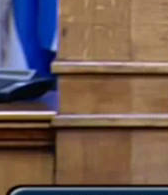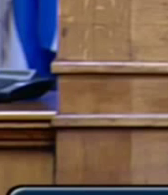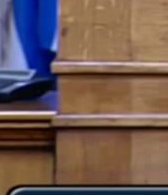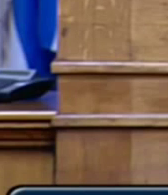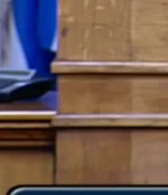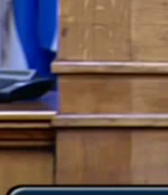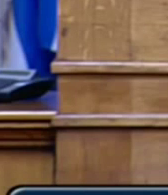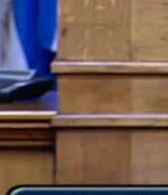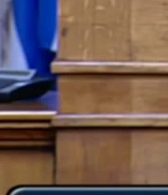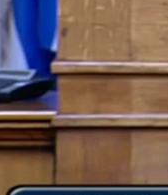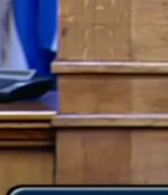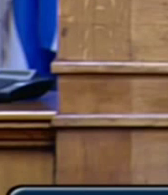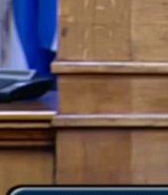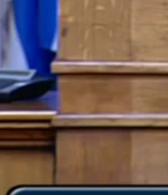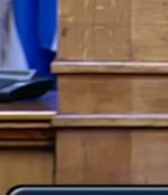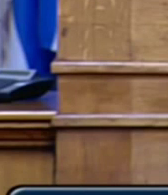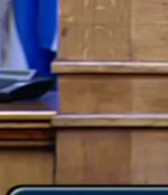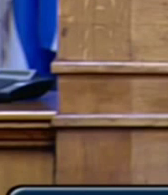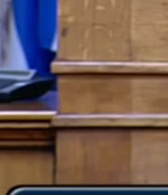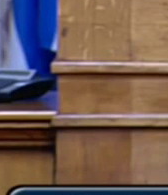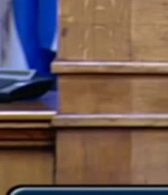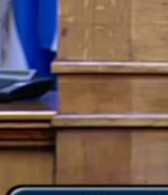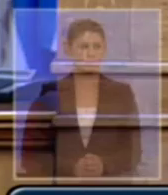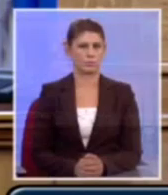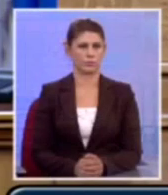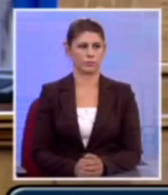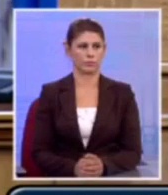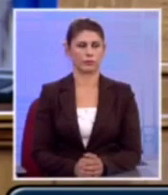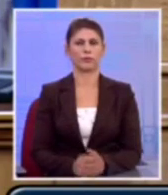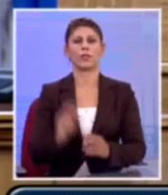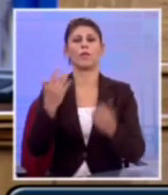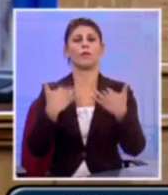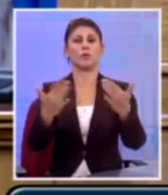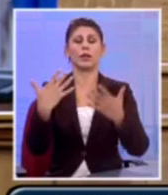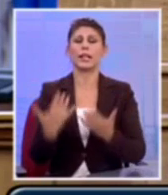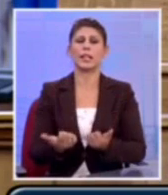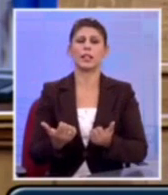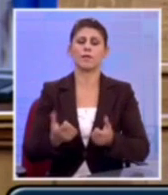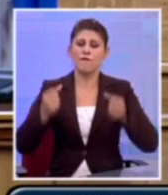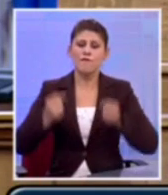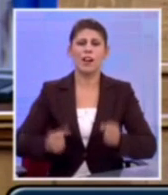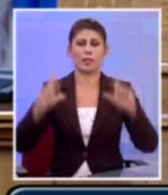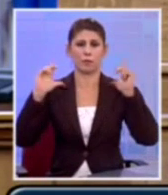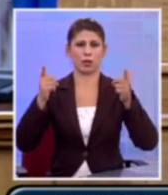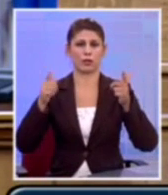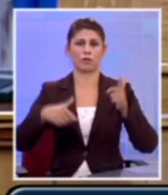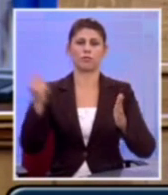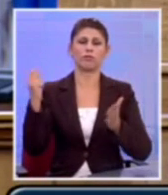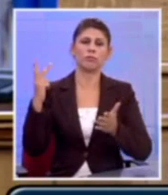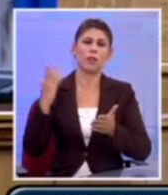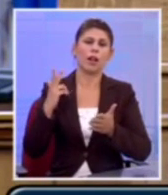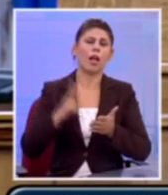κατεξοχήν πυλώνα της δημοκρατίας και δεν θα μπορούσε παρά να εγγυηθεί το